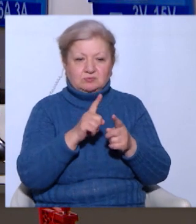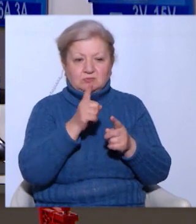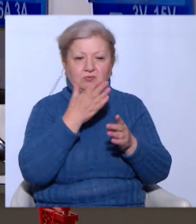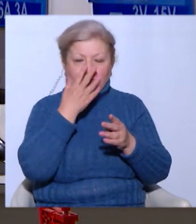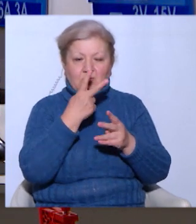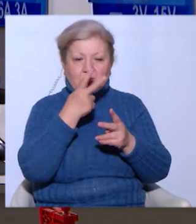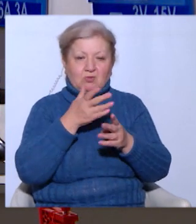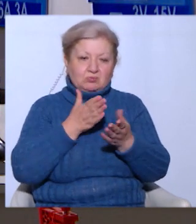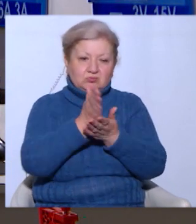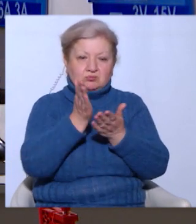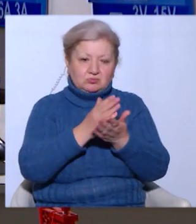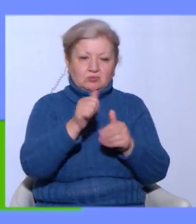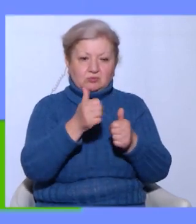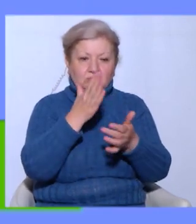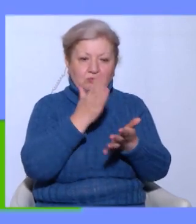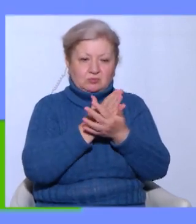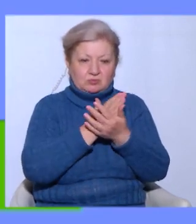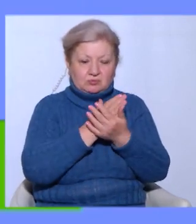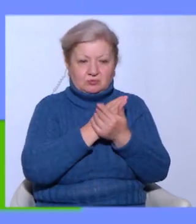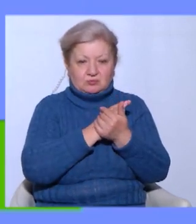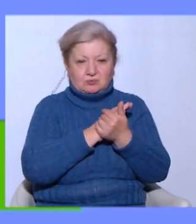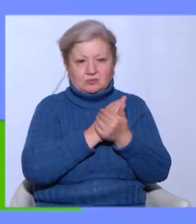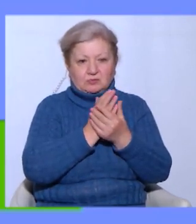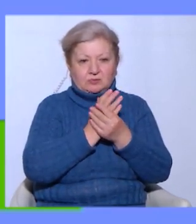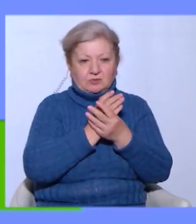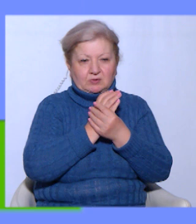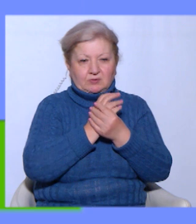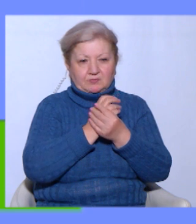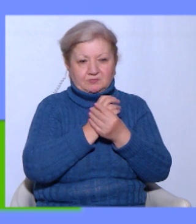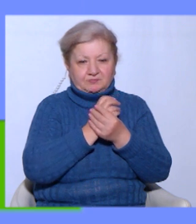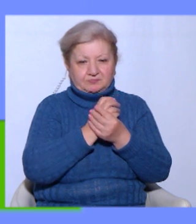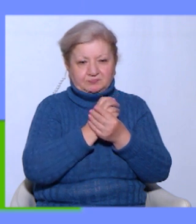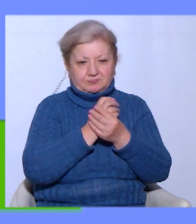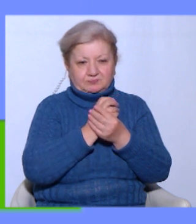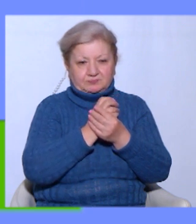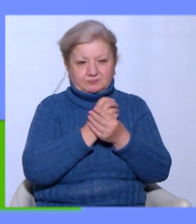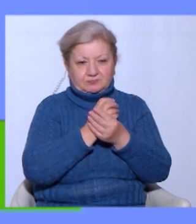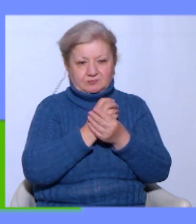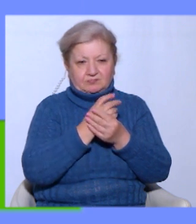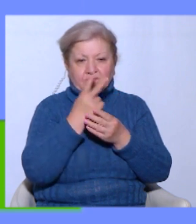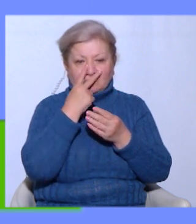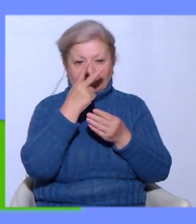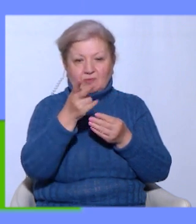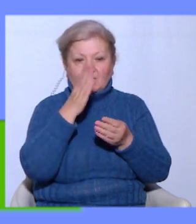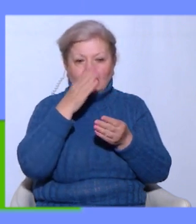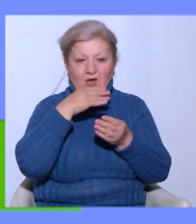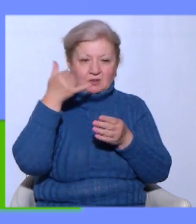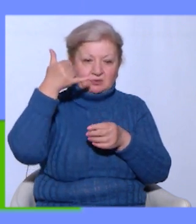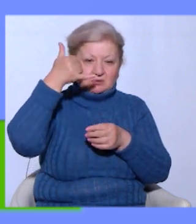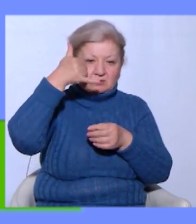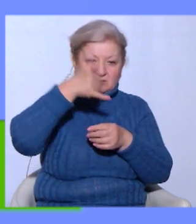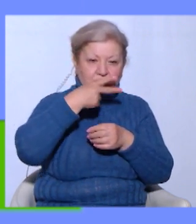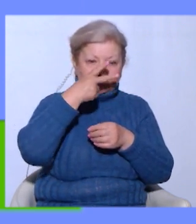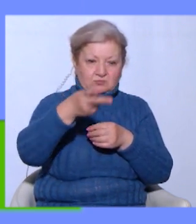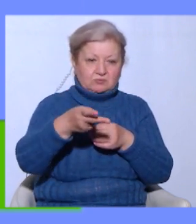მიმართული. ამისათვის ჩავრთოთ სიმულაცია და გავხსნათ სარქველი. აი წყალი, რომელიც დაესხა როგორც